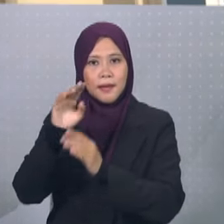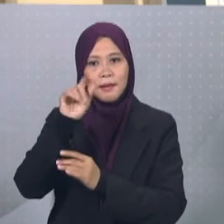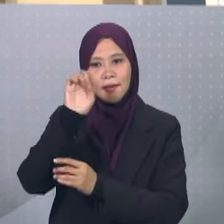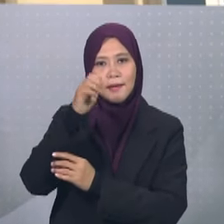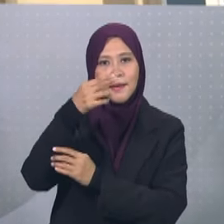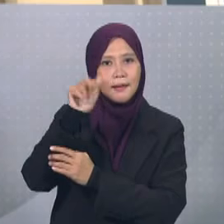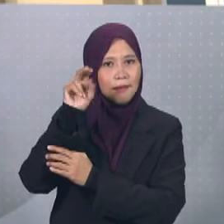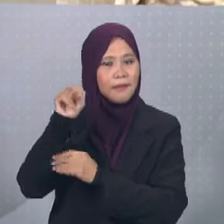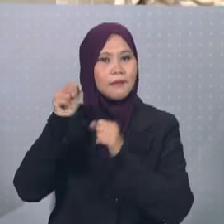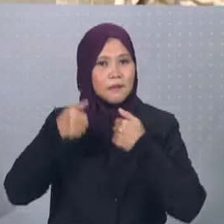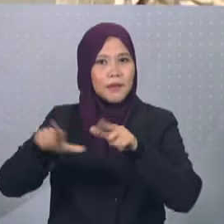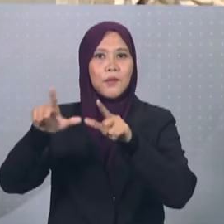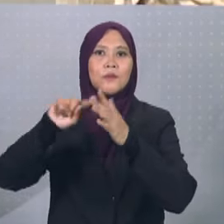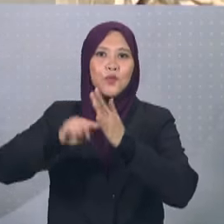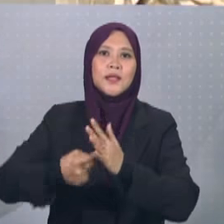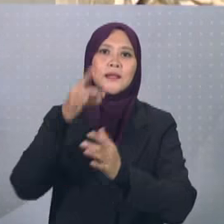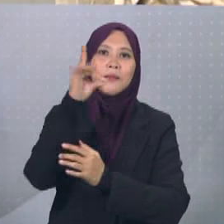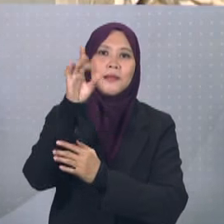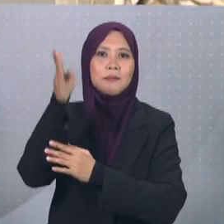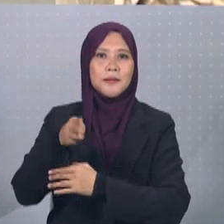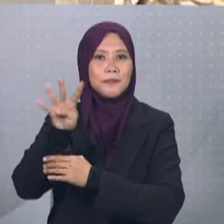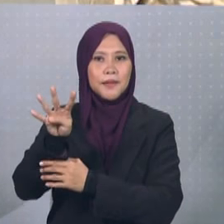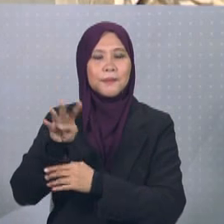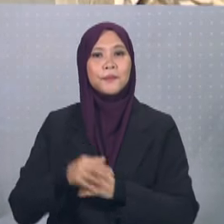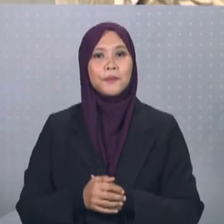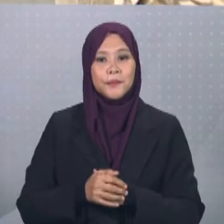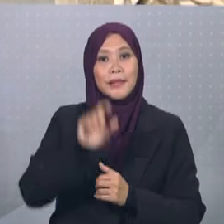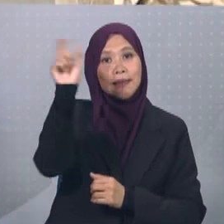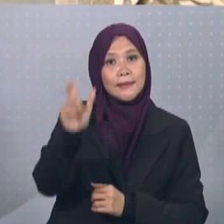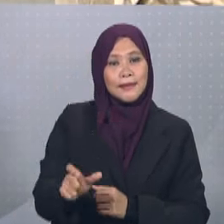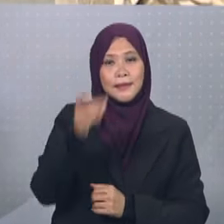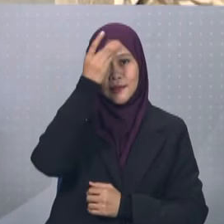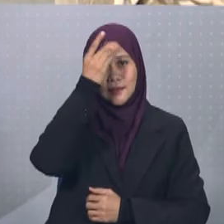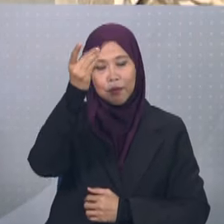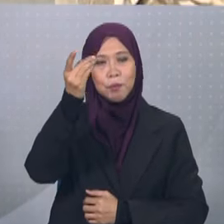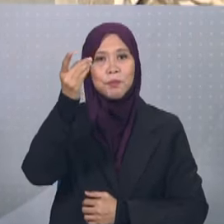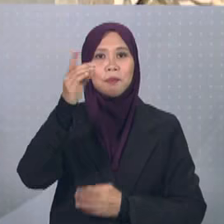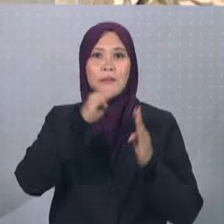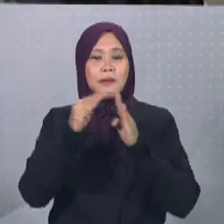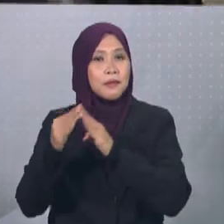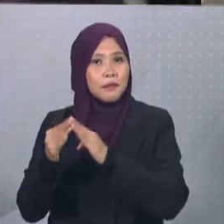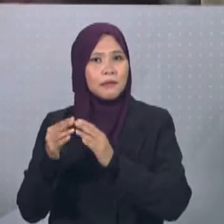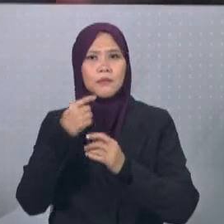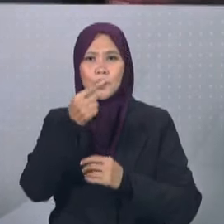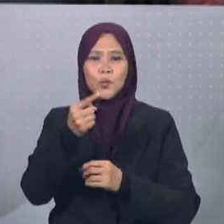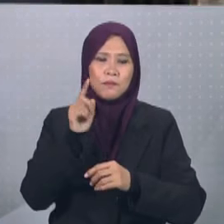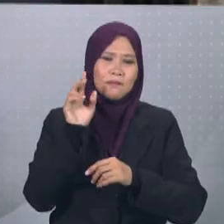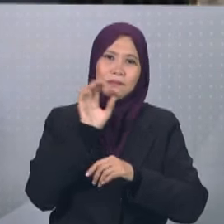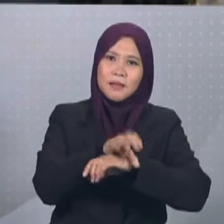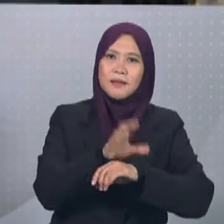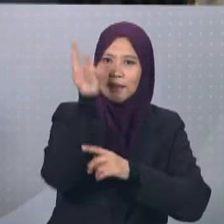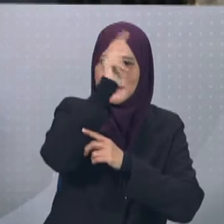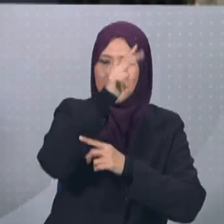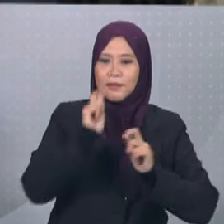Tehran pula akan dibenarkan pada 18 April. Di Itali, Datuk Bandar Naples Luigi Di Magritis mendesak kerajaan